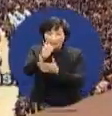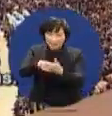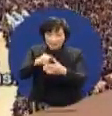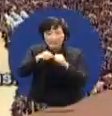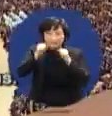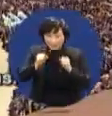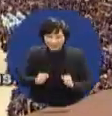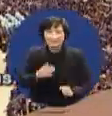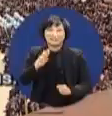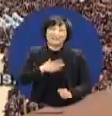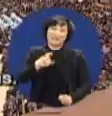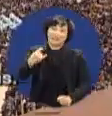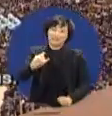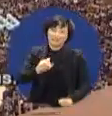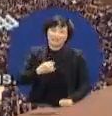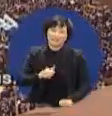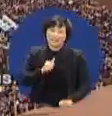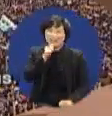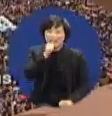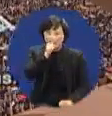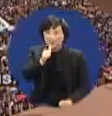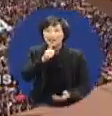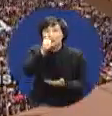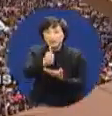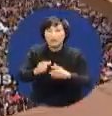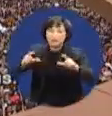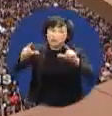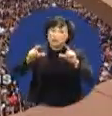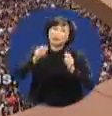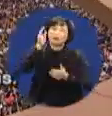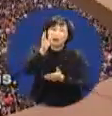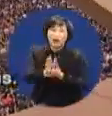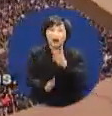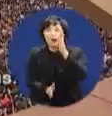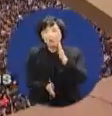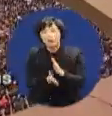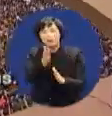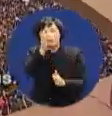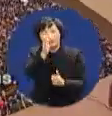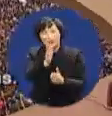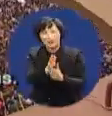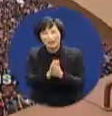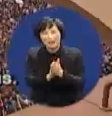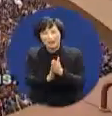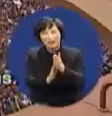예수 안에 있는 나에게 결코 정죄함은